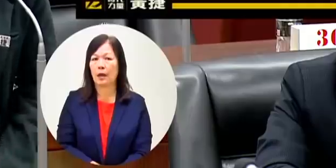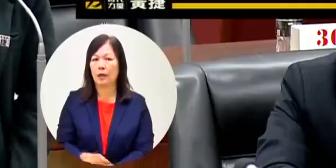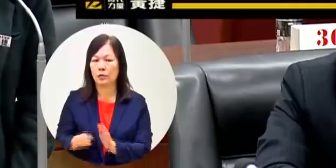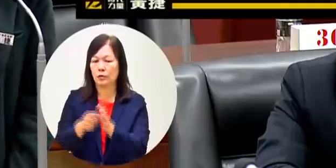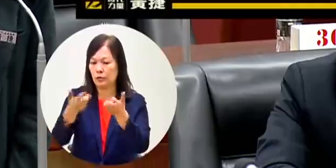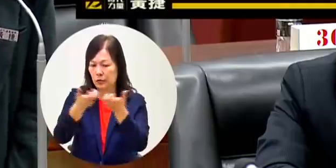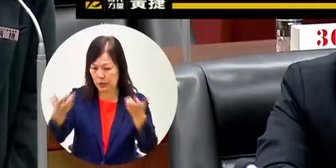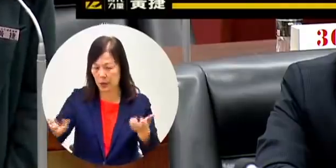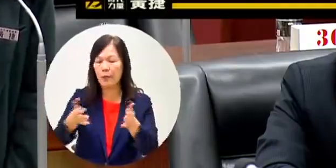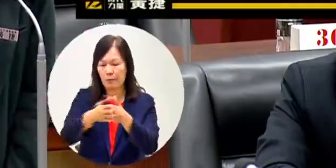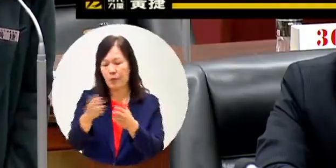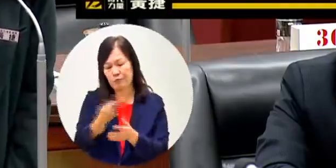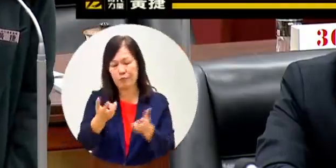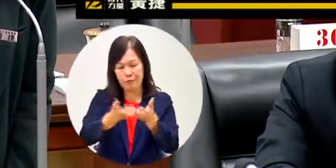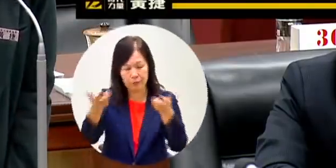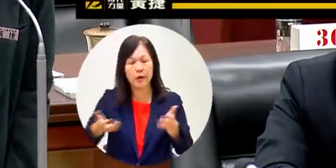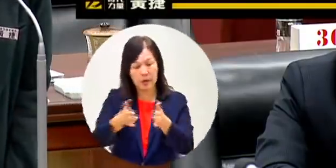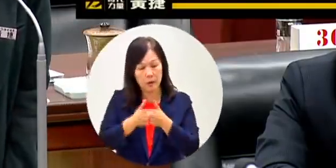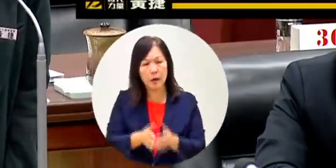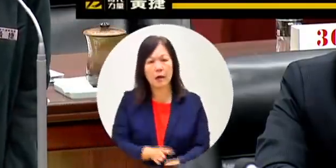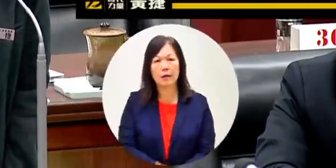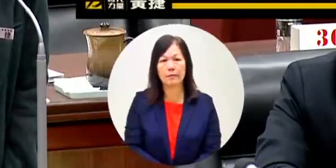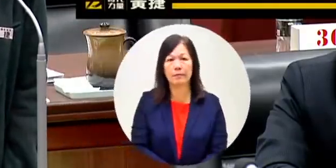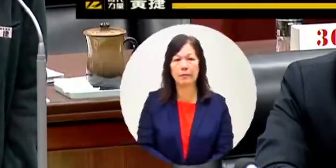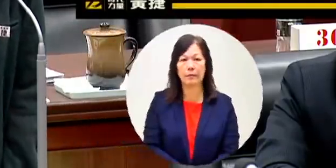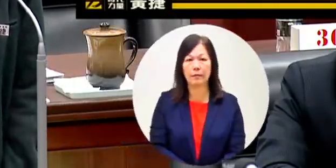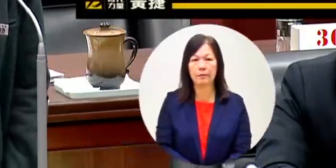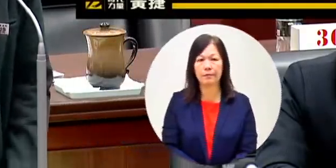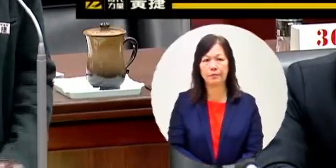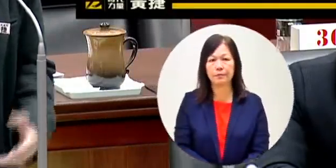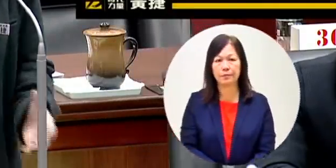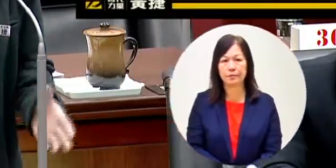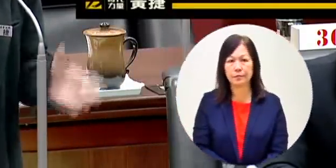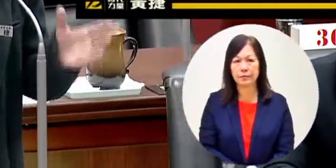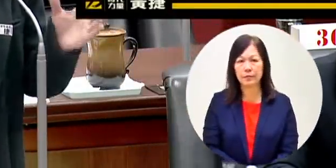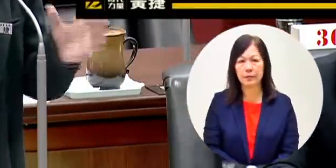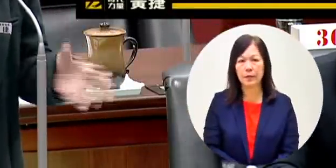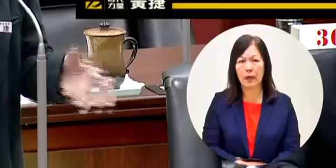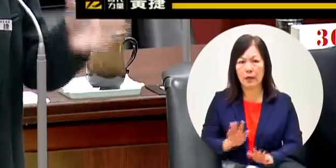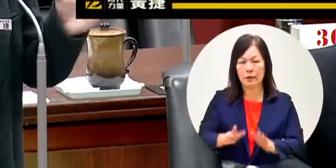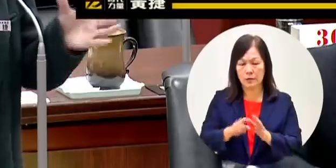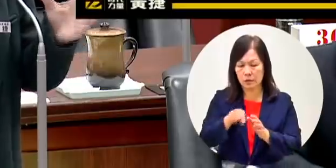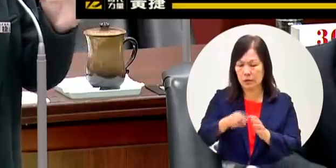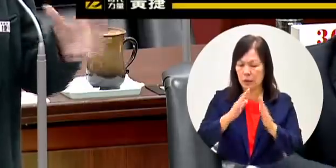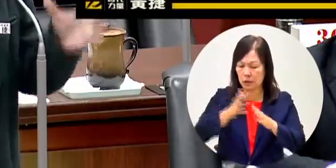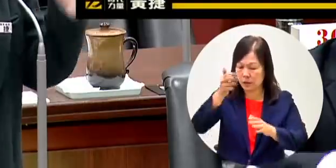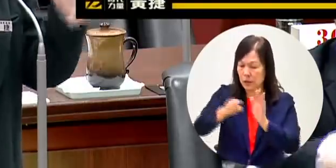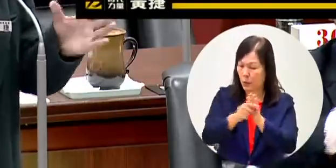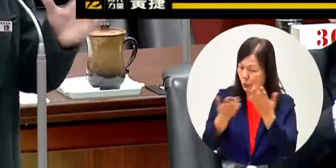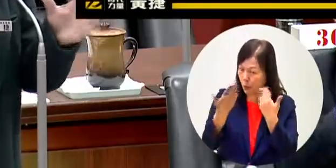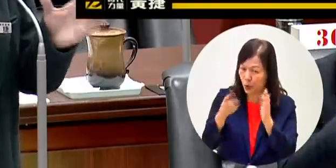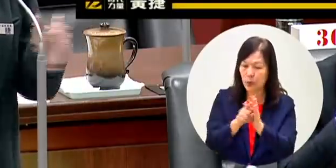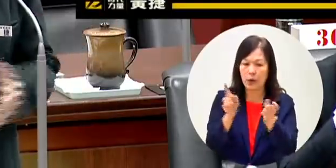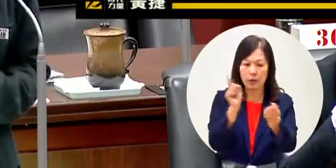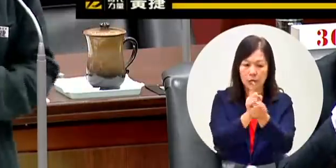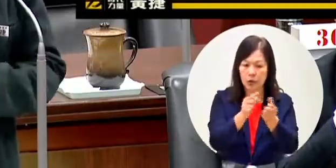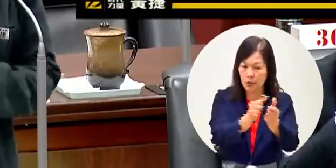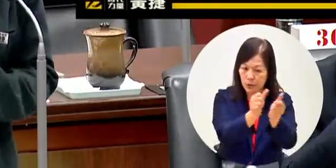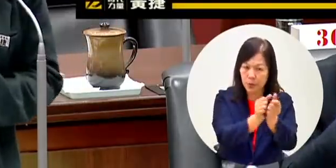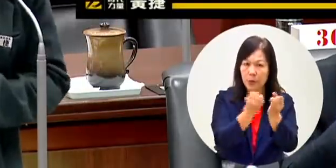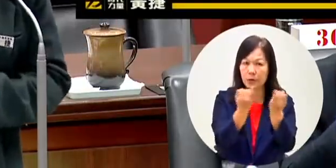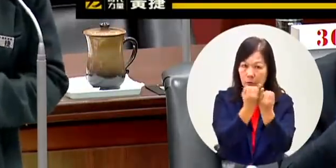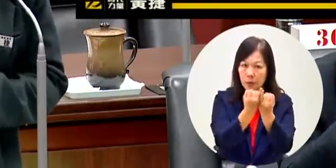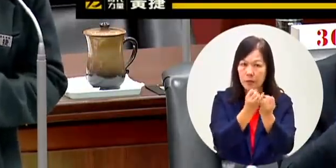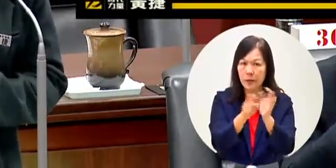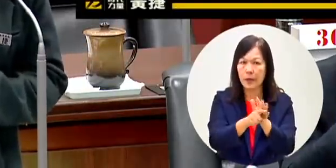这样子。好，那我们就知道市长很明确的就是对于同志的立场就是他们是一群特殊的人，